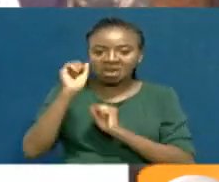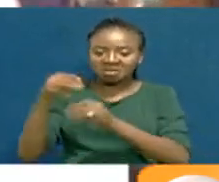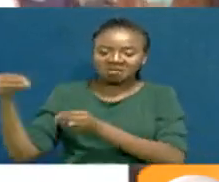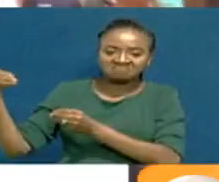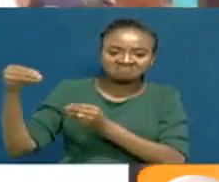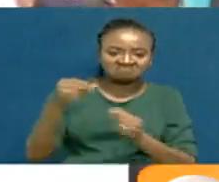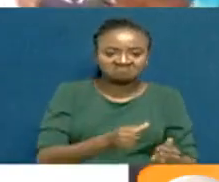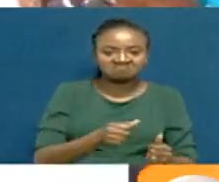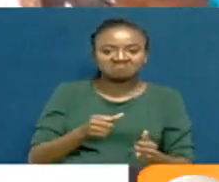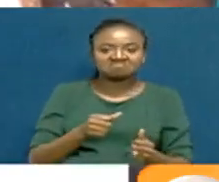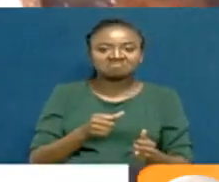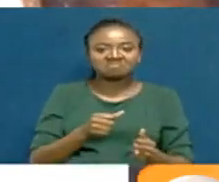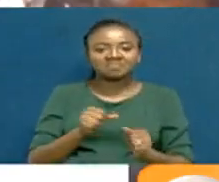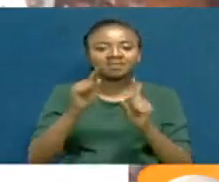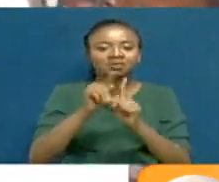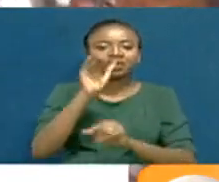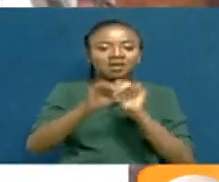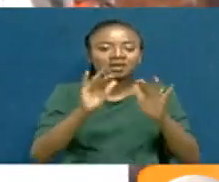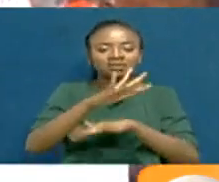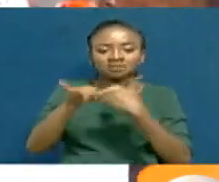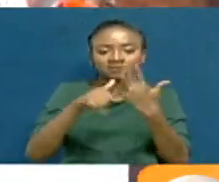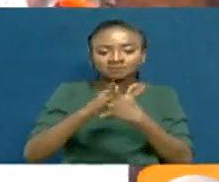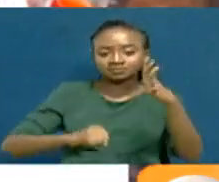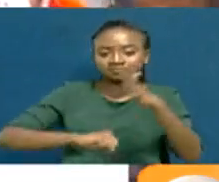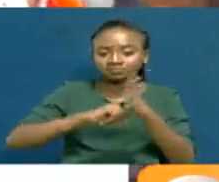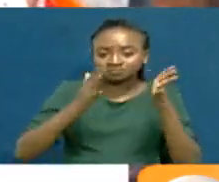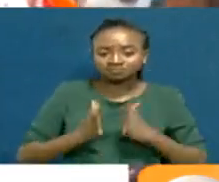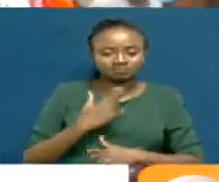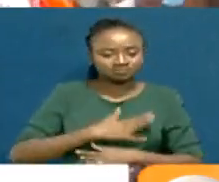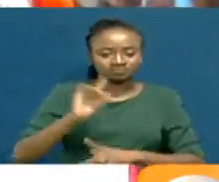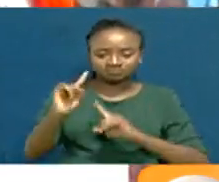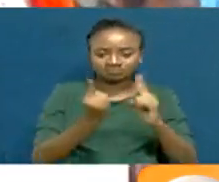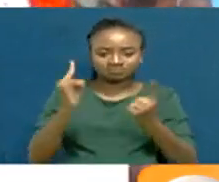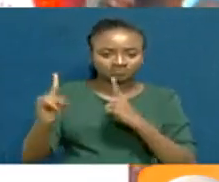one win and have called on their supporters to turn up in large numbers and